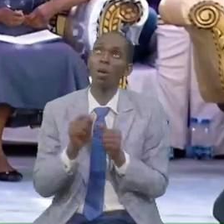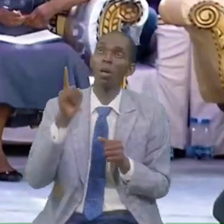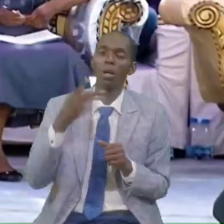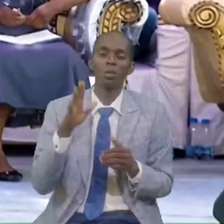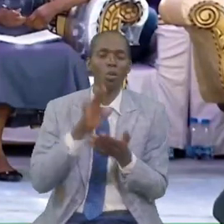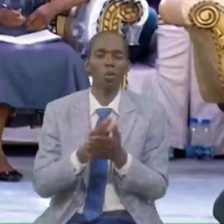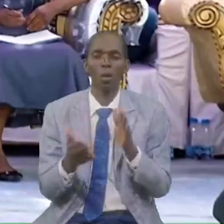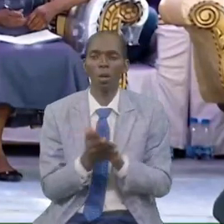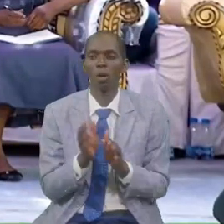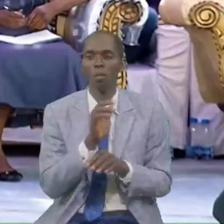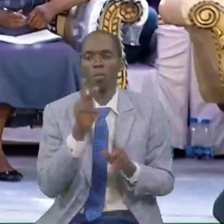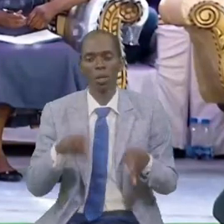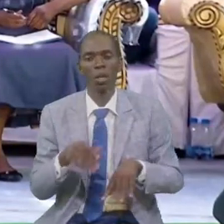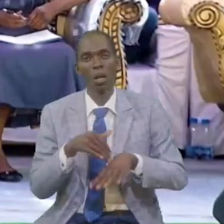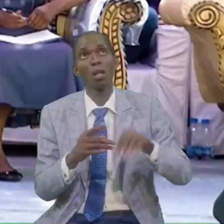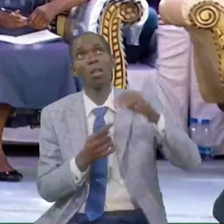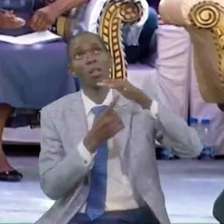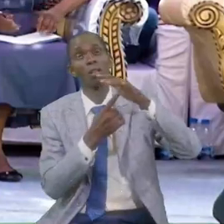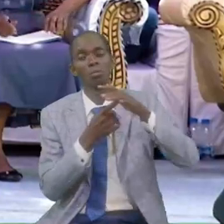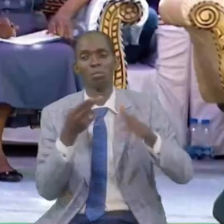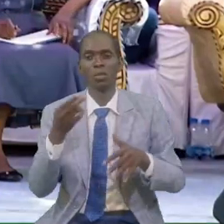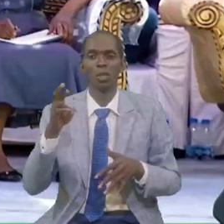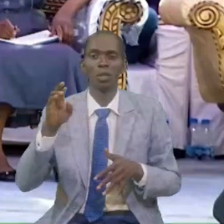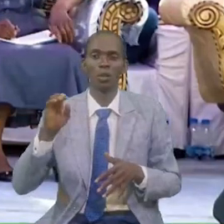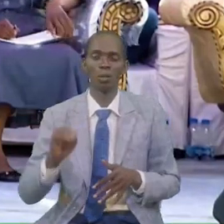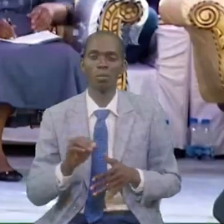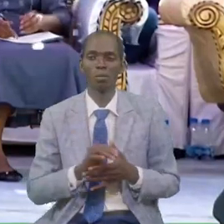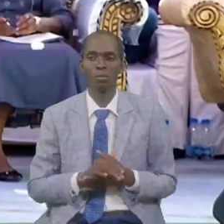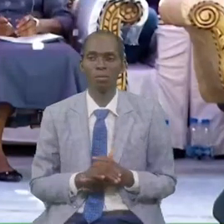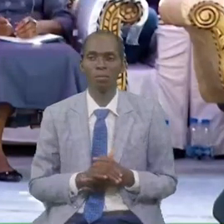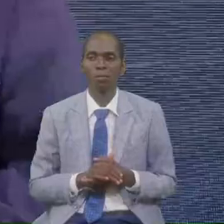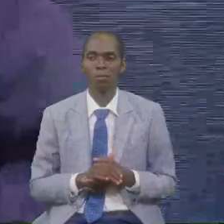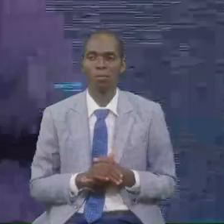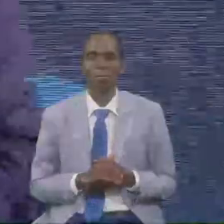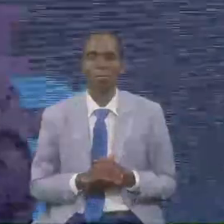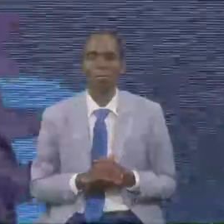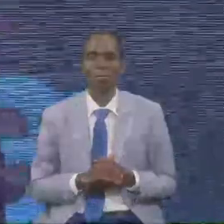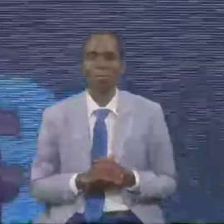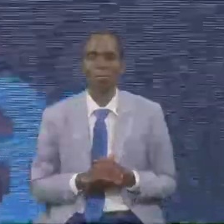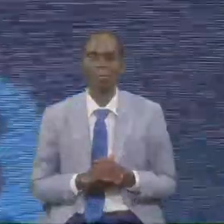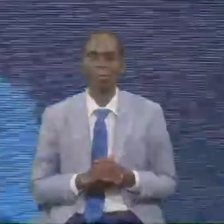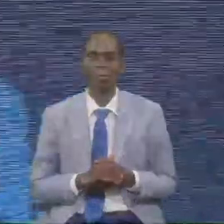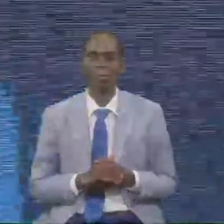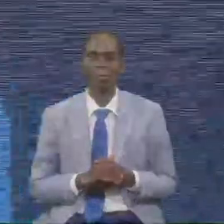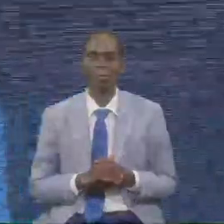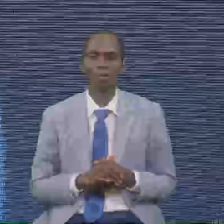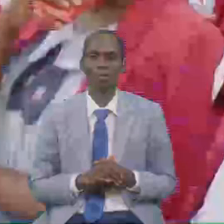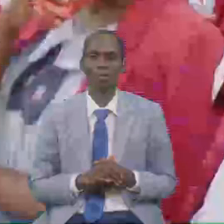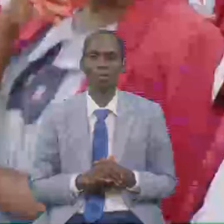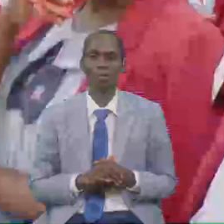Que le zéro cesse de se plaindre et approche du un qui est intégral. Et il va devenir